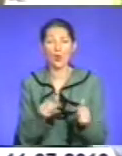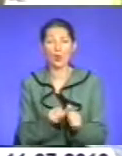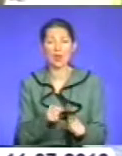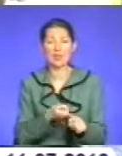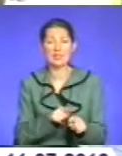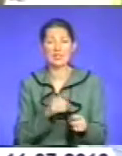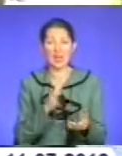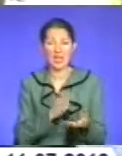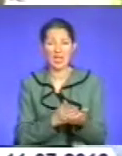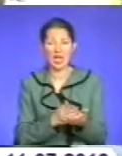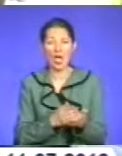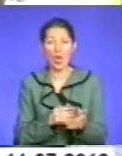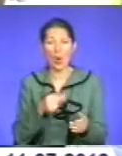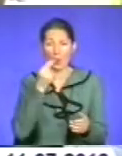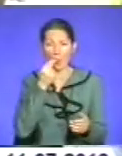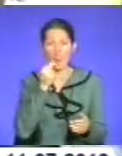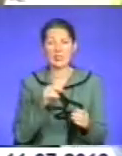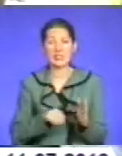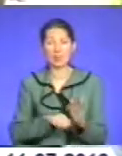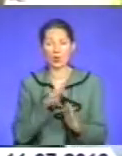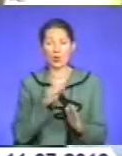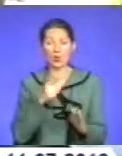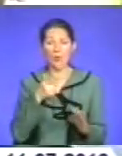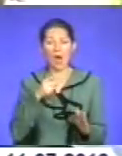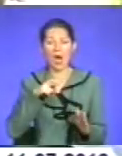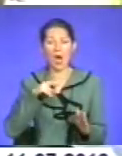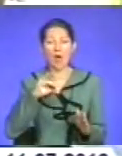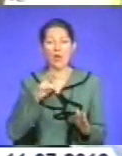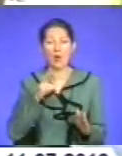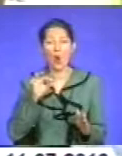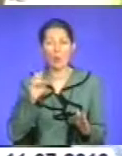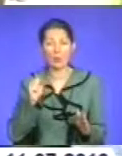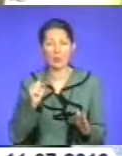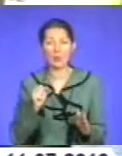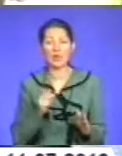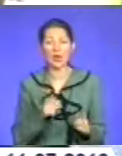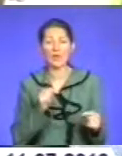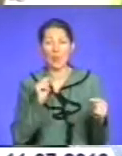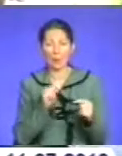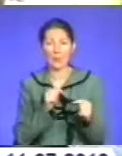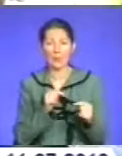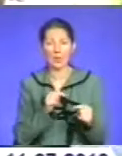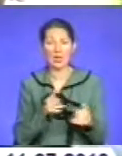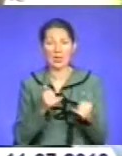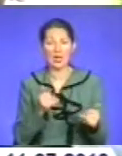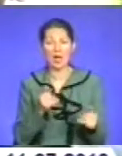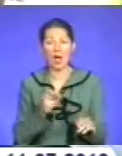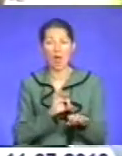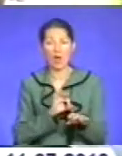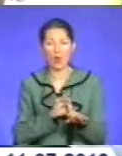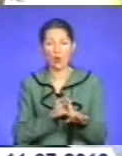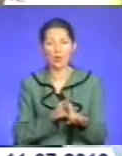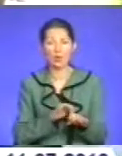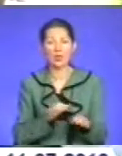високим глікемічним індексом, вони протипоказані, або частково протипоказані, частково обмежуються при харчуванні людей